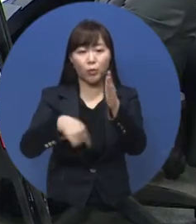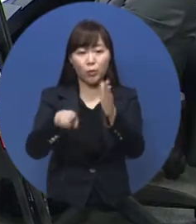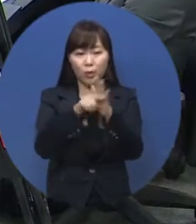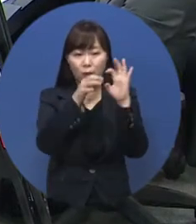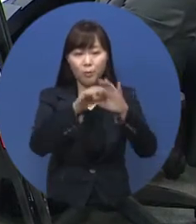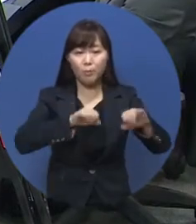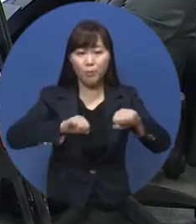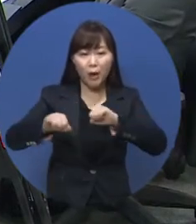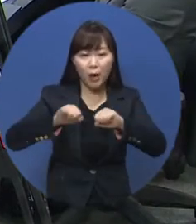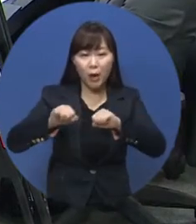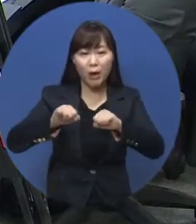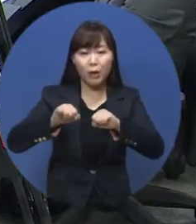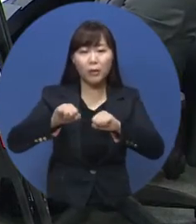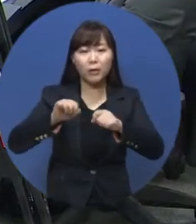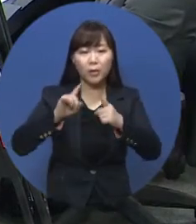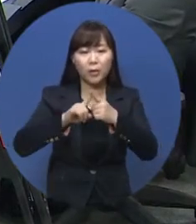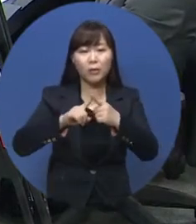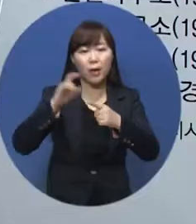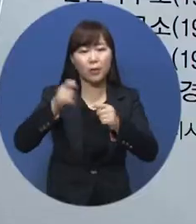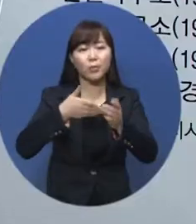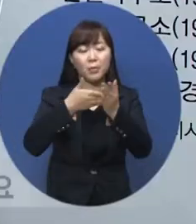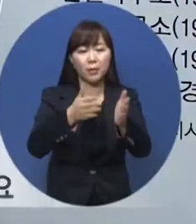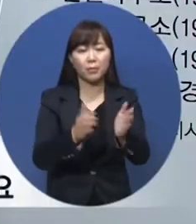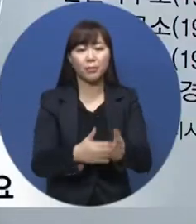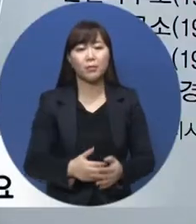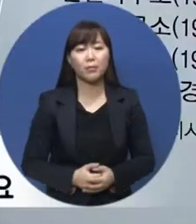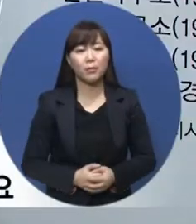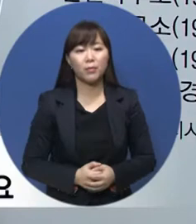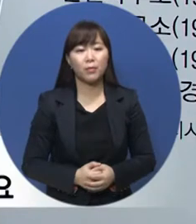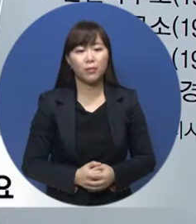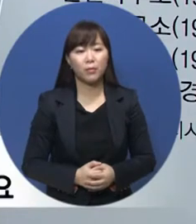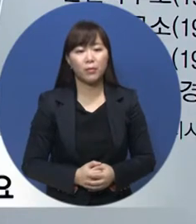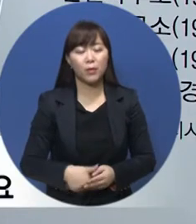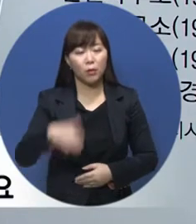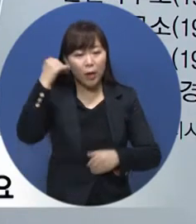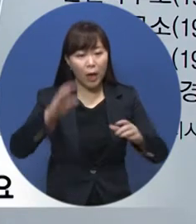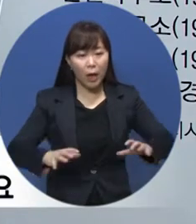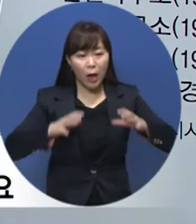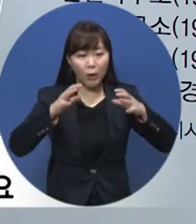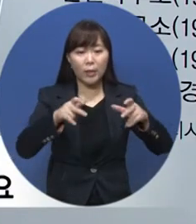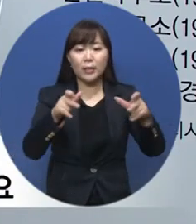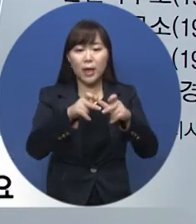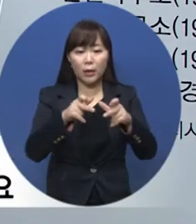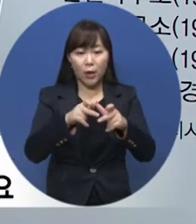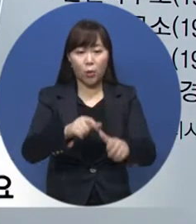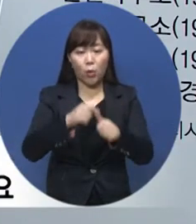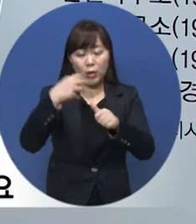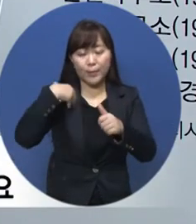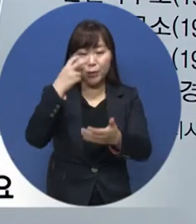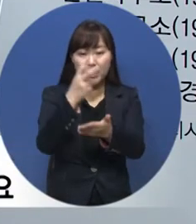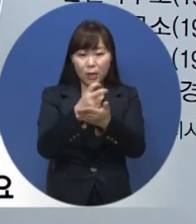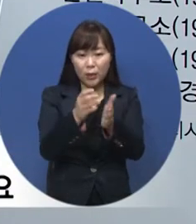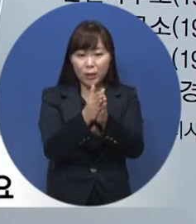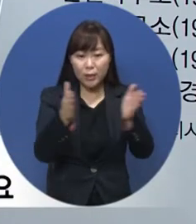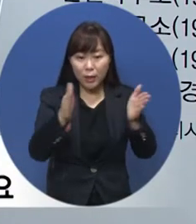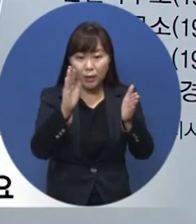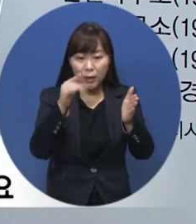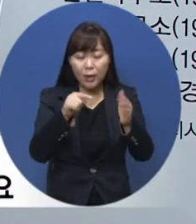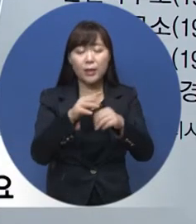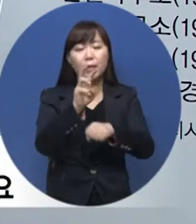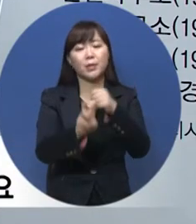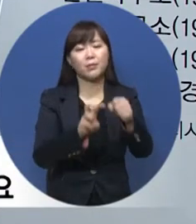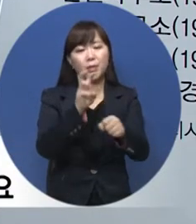움직임에 나설 것을 강조했습니다 4 우리나라의 장애인 의무 부영 제도가 시행된 2가 벌써